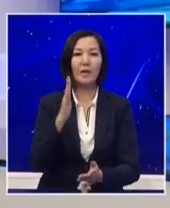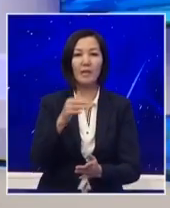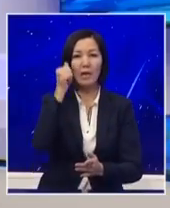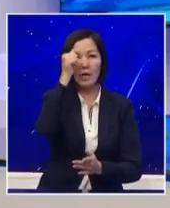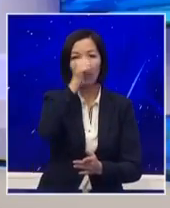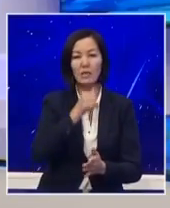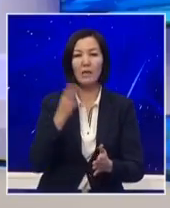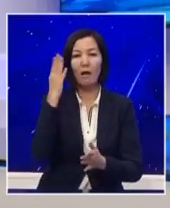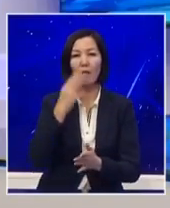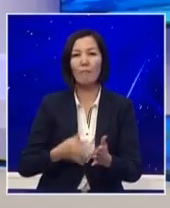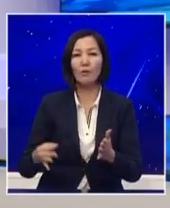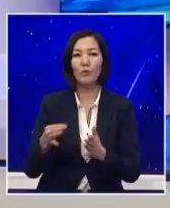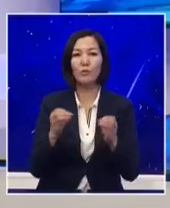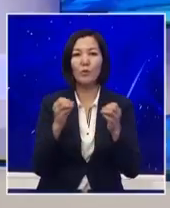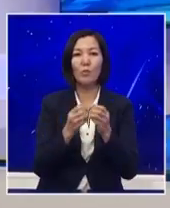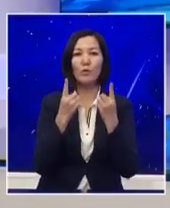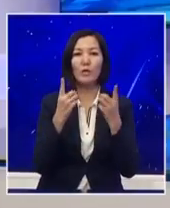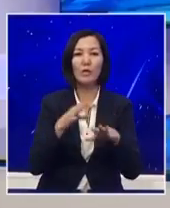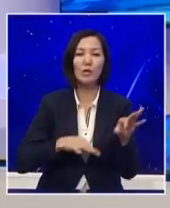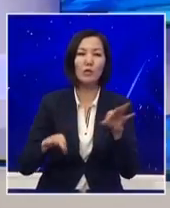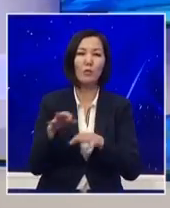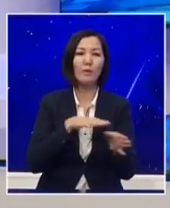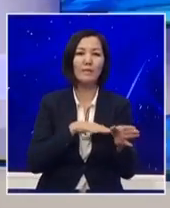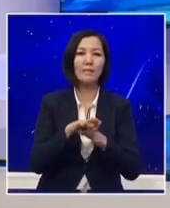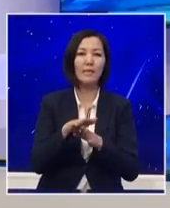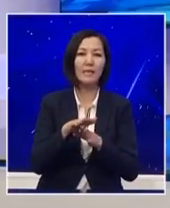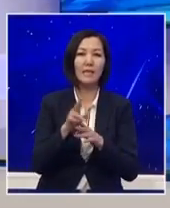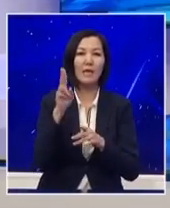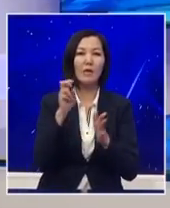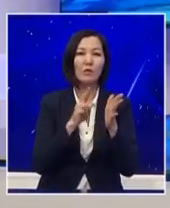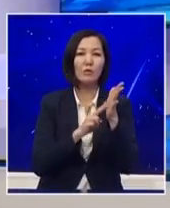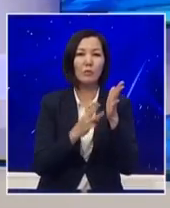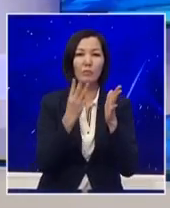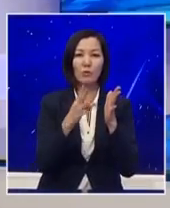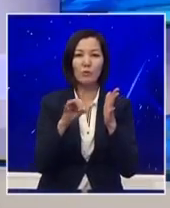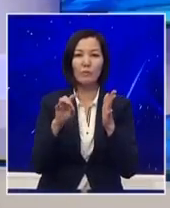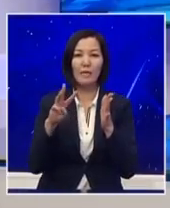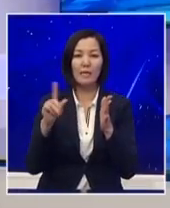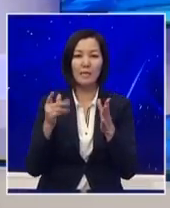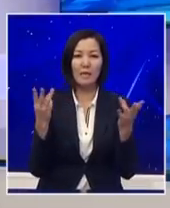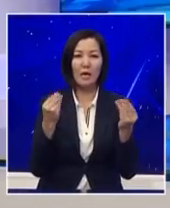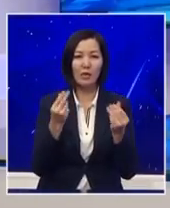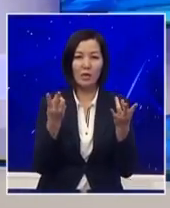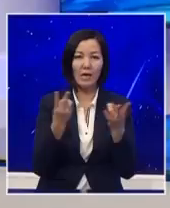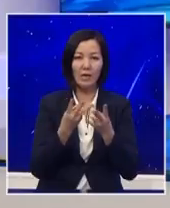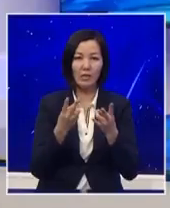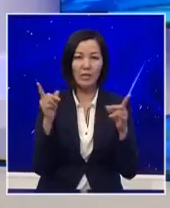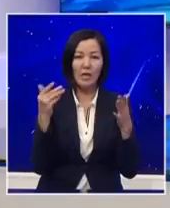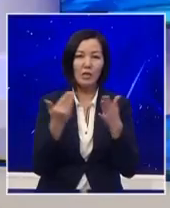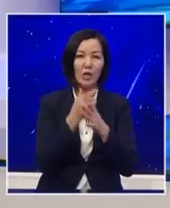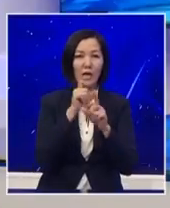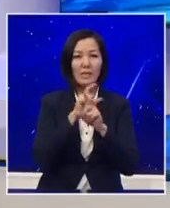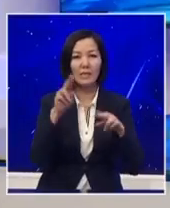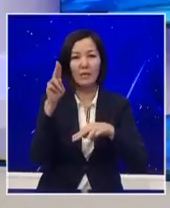Алдағы жылдары облыста 10 ірі жоба жүзеге асады. Ол үшін 273 миллиард теңге қажет. Жаңа нысандардың бой